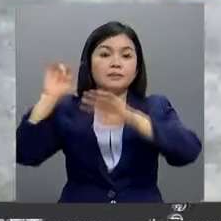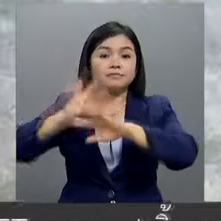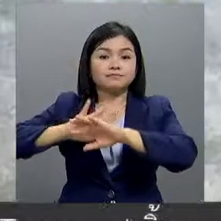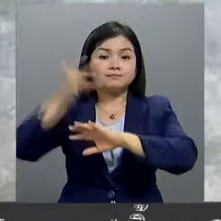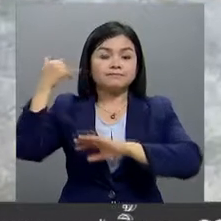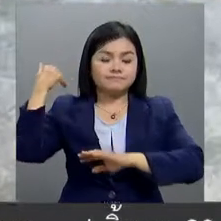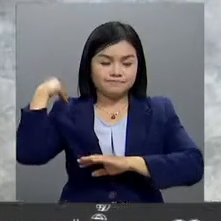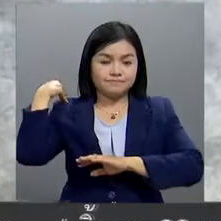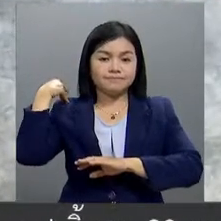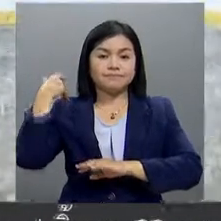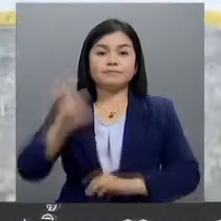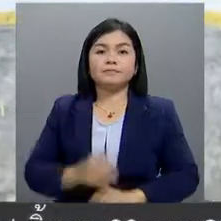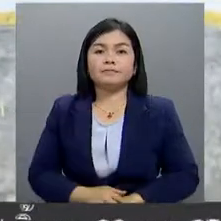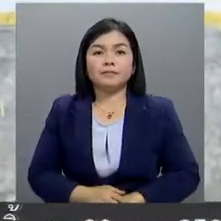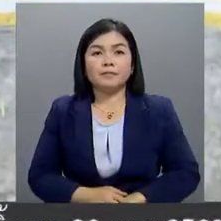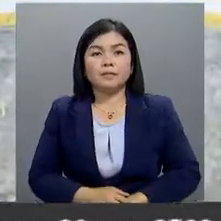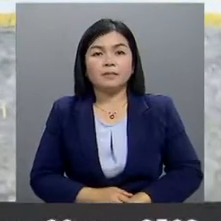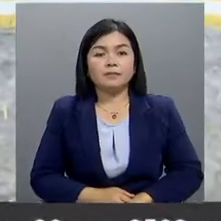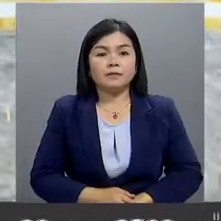สนุกครับ